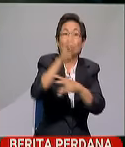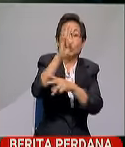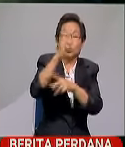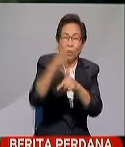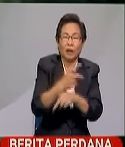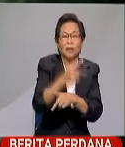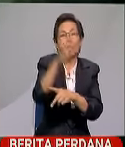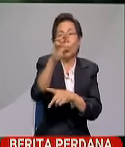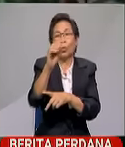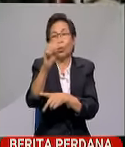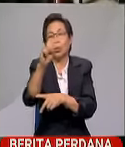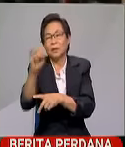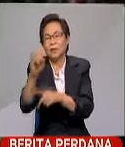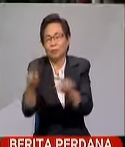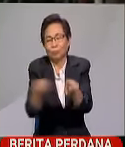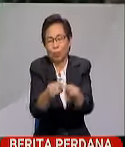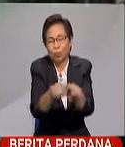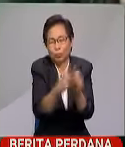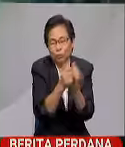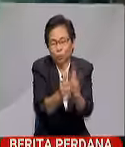Rossi.